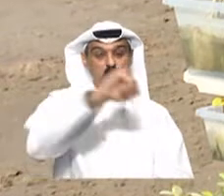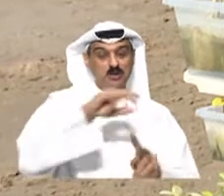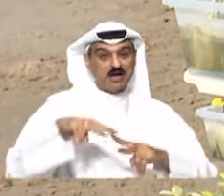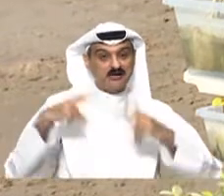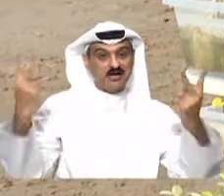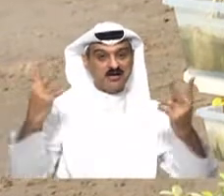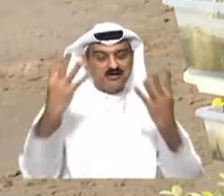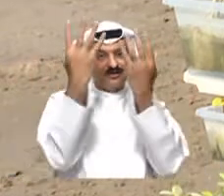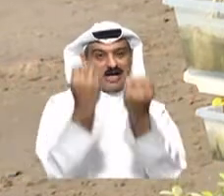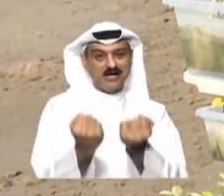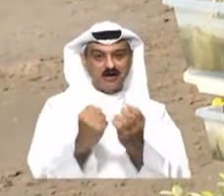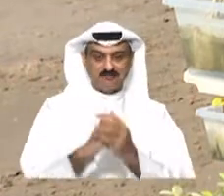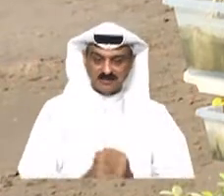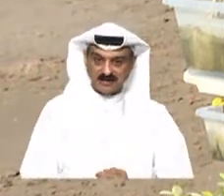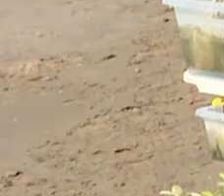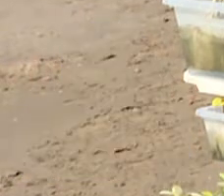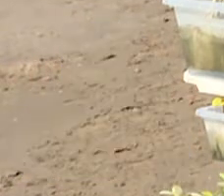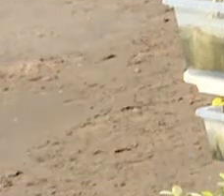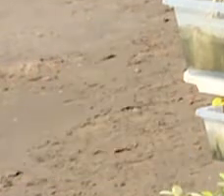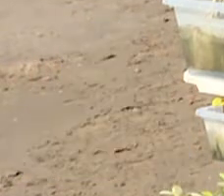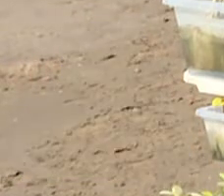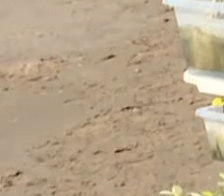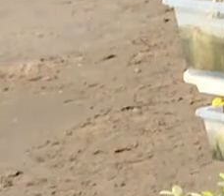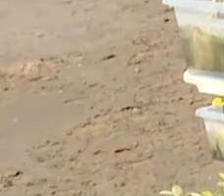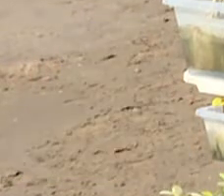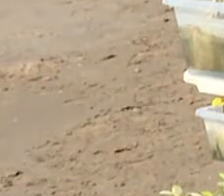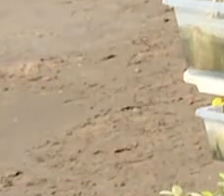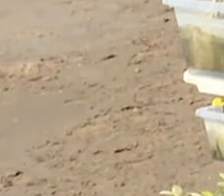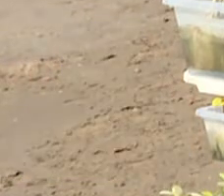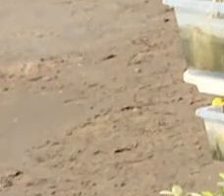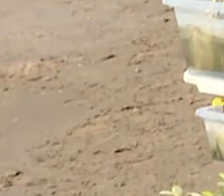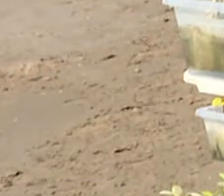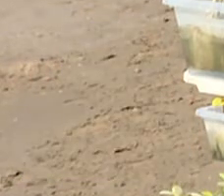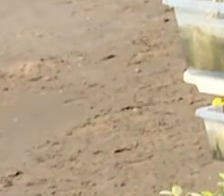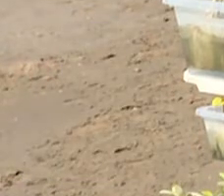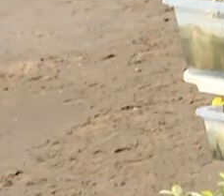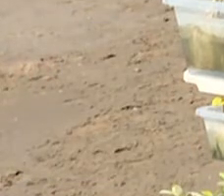المناخية. من محمية الجهراء، مروة محرم، تلفزيون دولة الكويت.